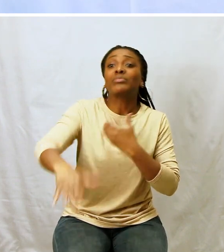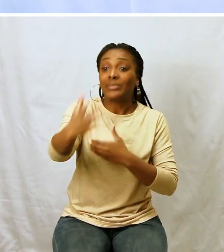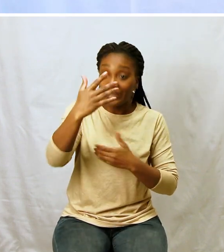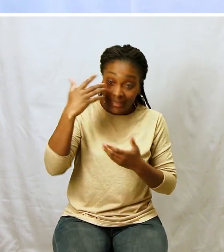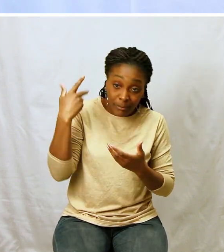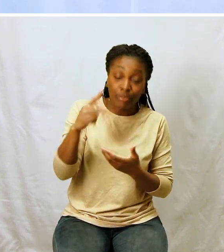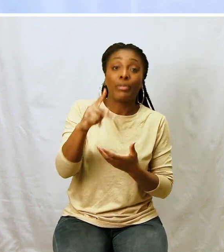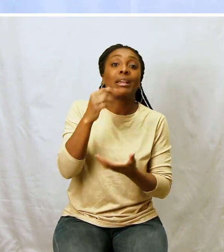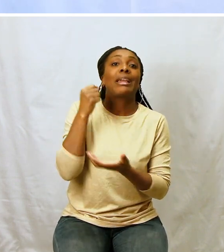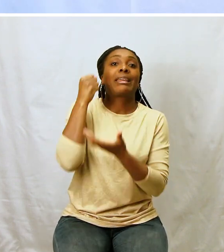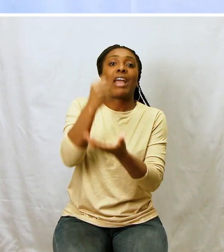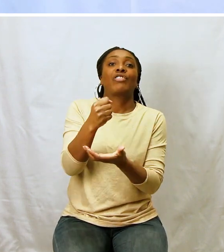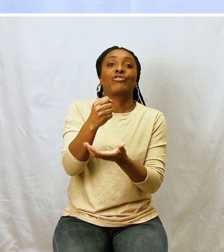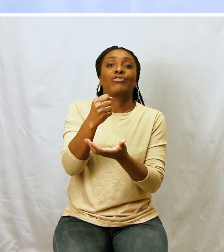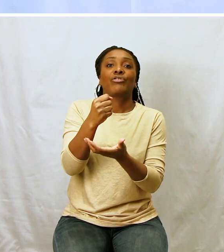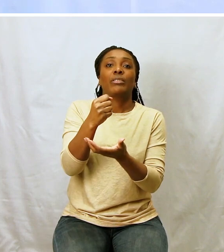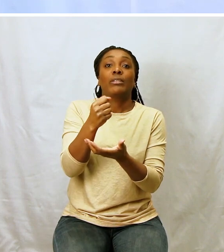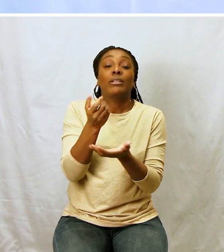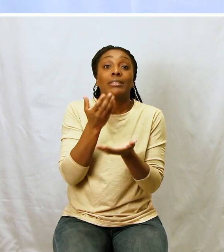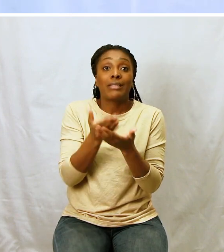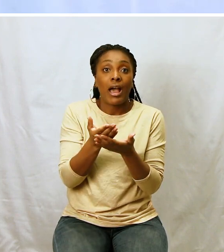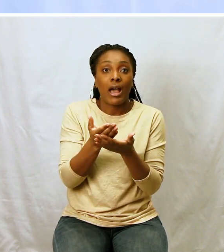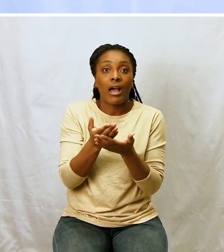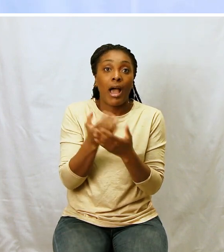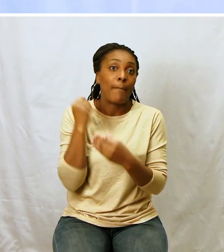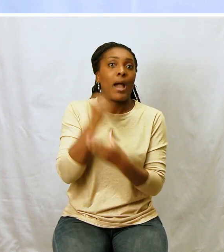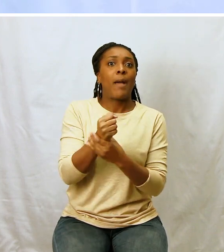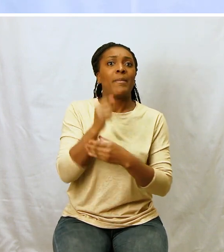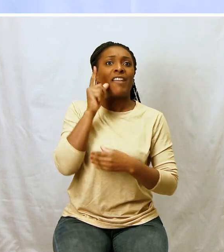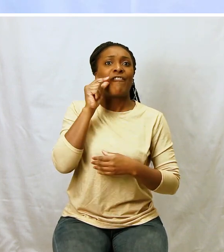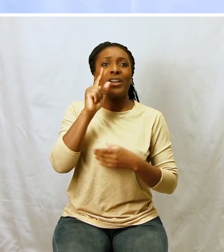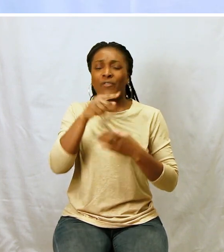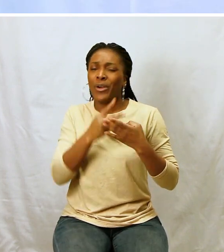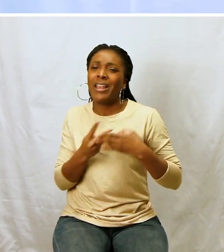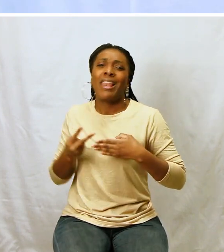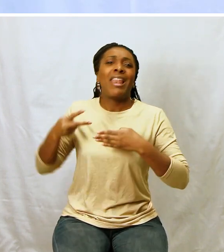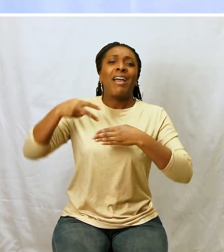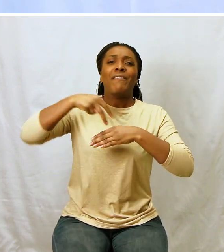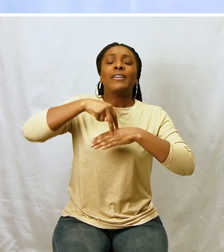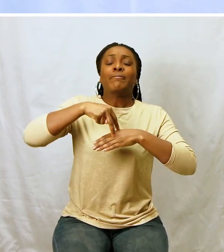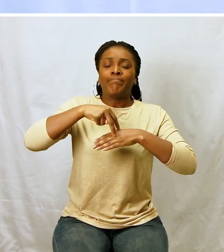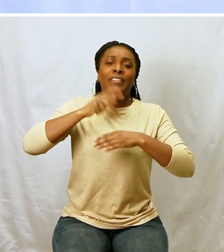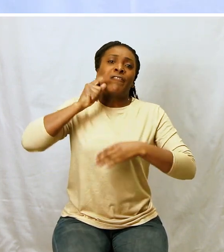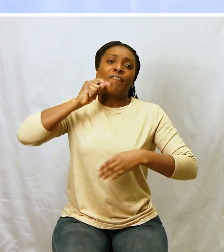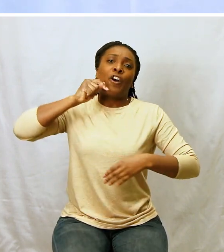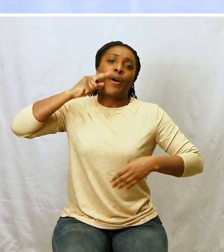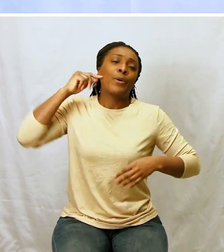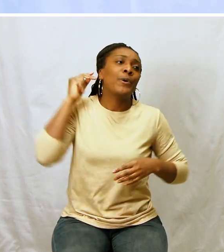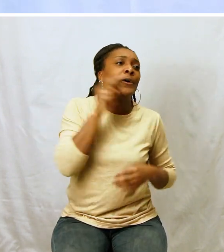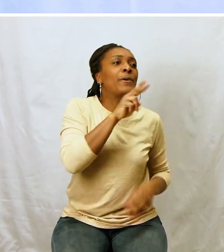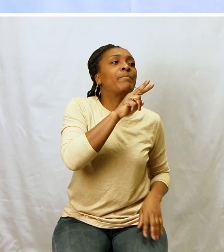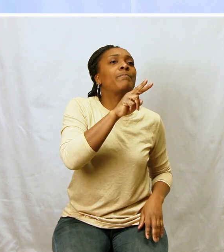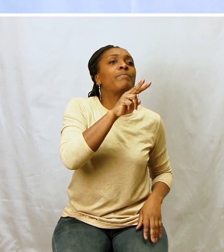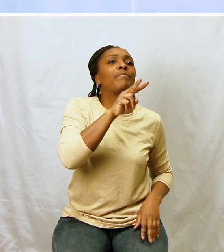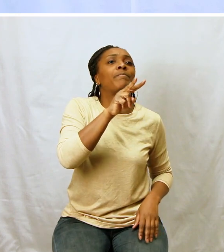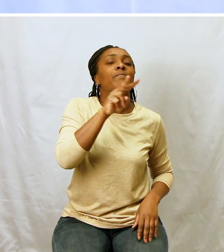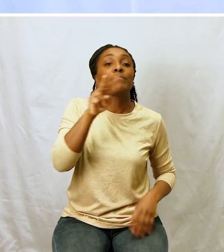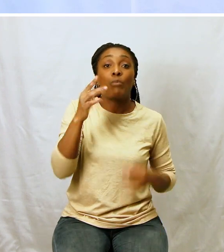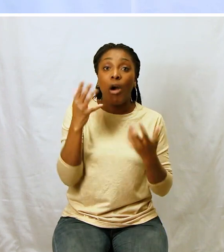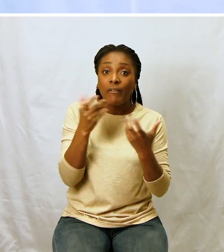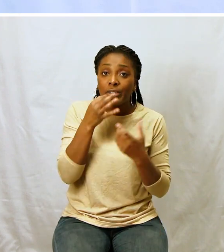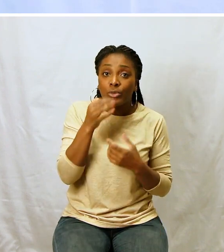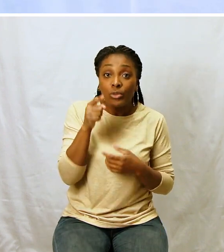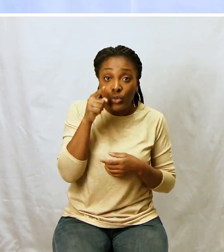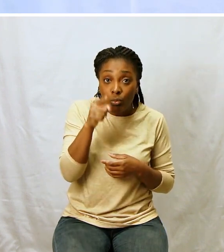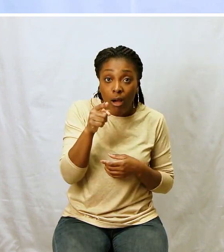vivre. Et donc, il y a cet effort qui lui est demandé de se lever et de regarder. Et j'aimerais te dire aujourd'hui, regarde ton